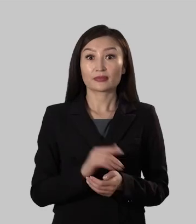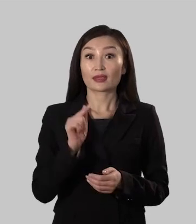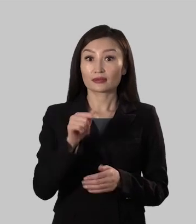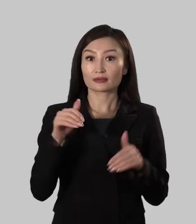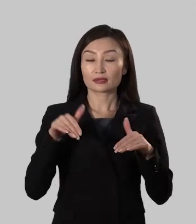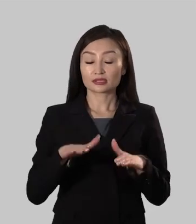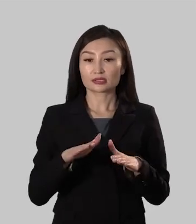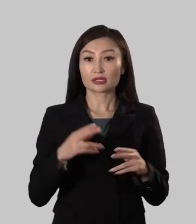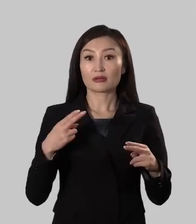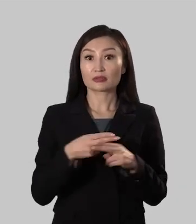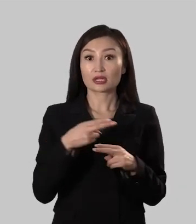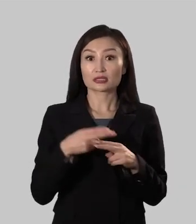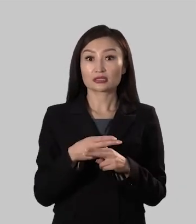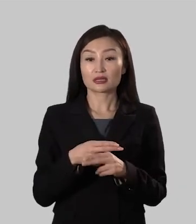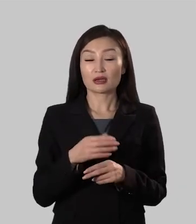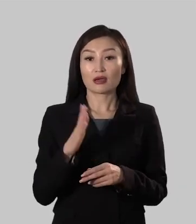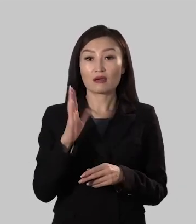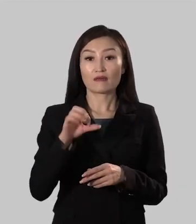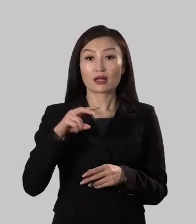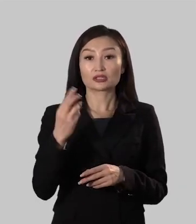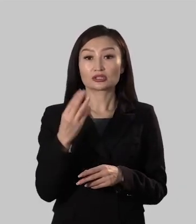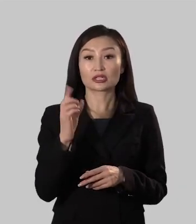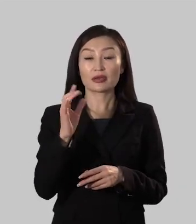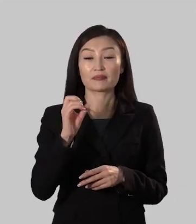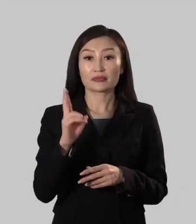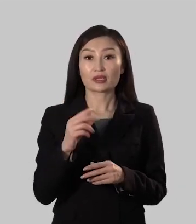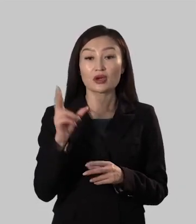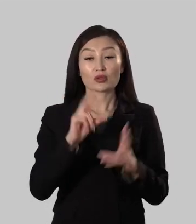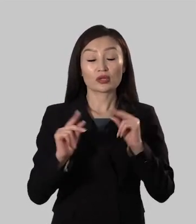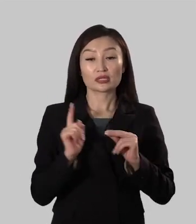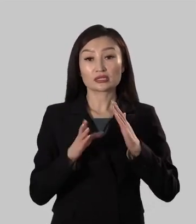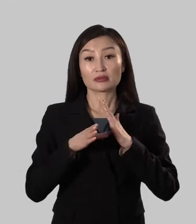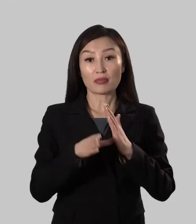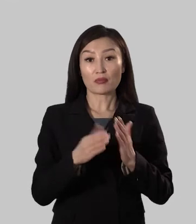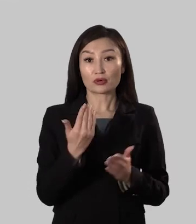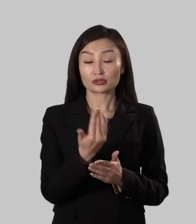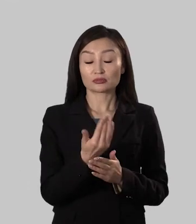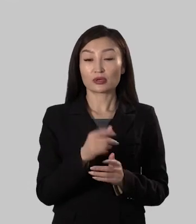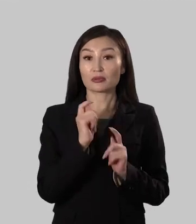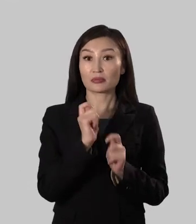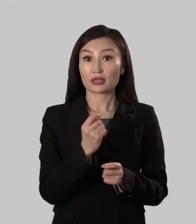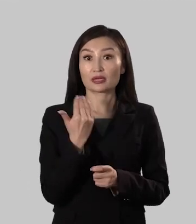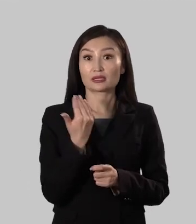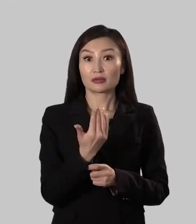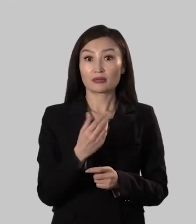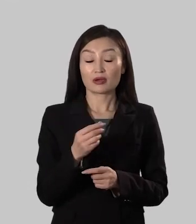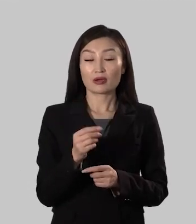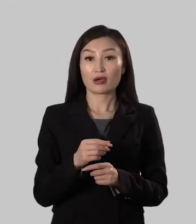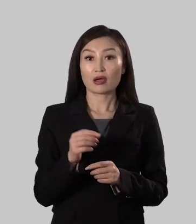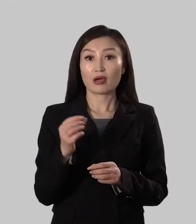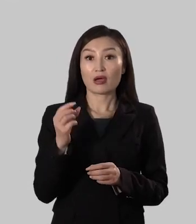Тогда решил вмешаться волшебник. Он надеялся помочь бедному принцу и подарил ему